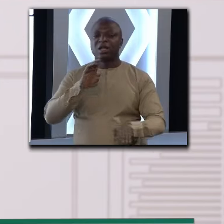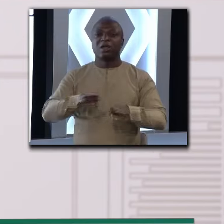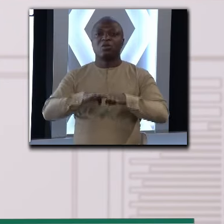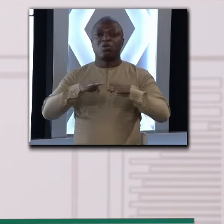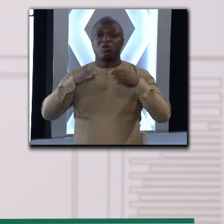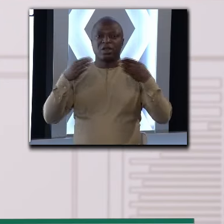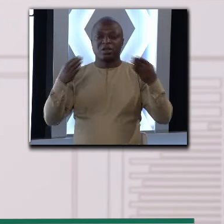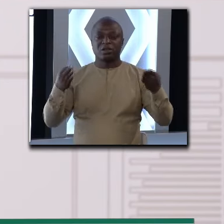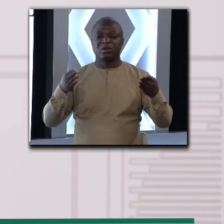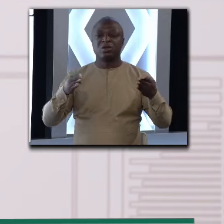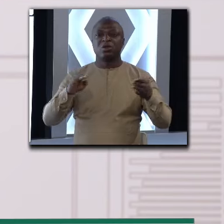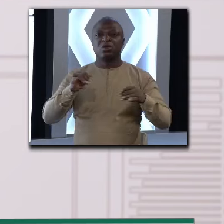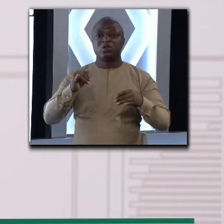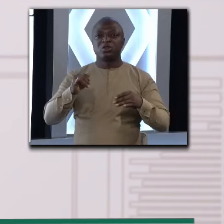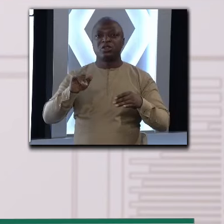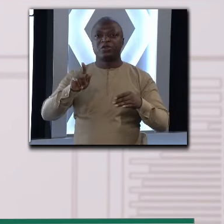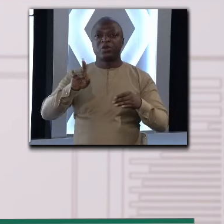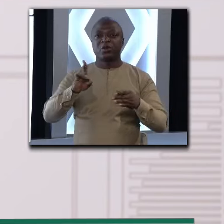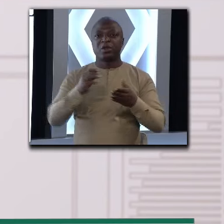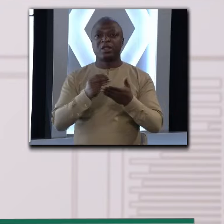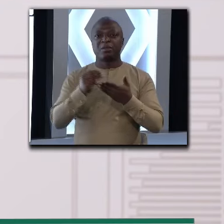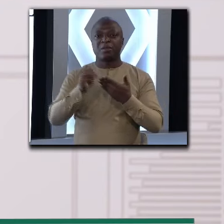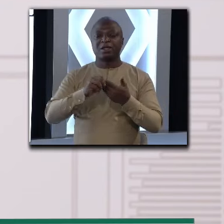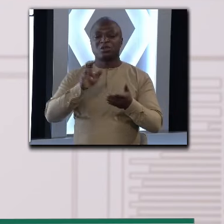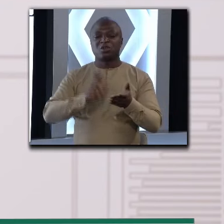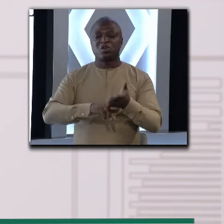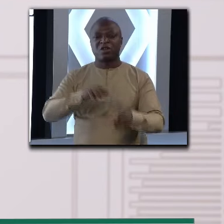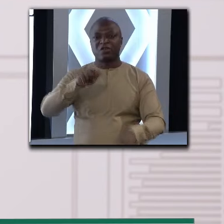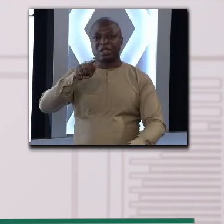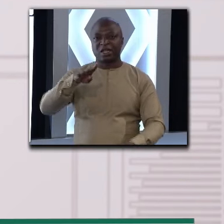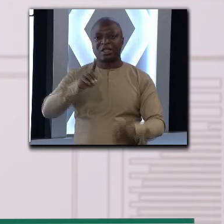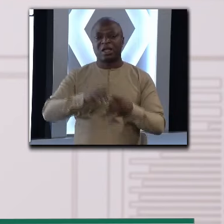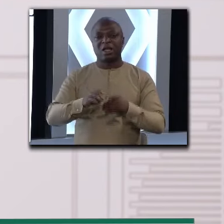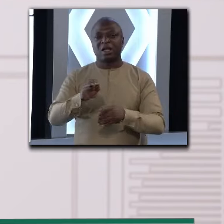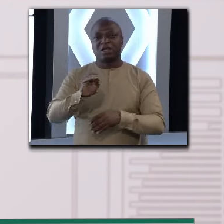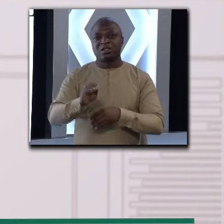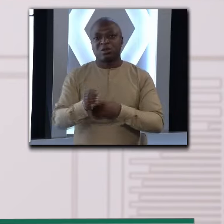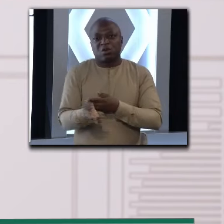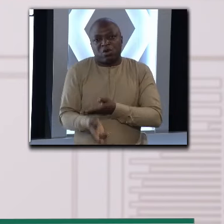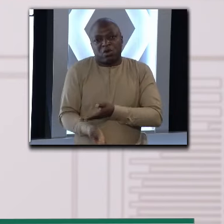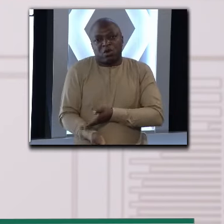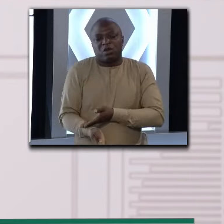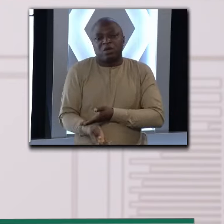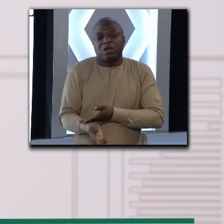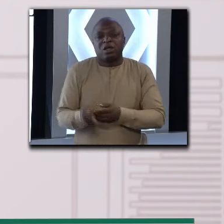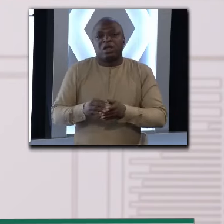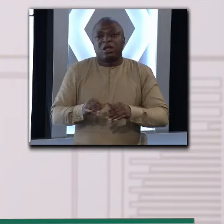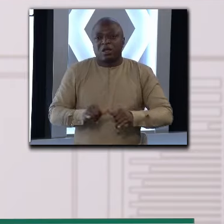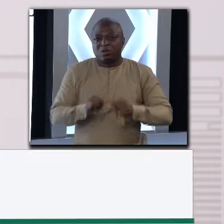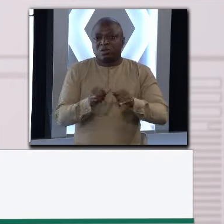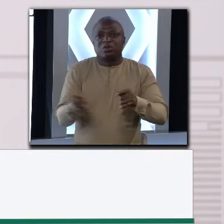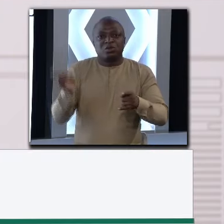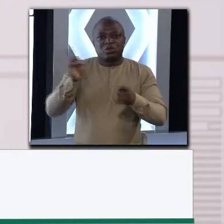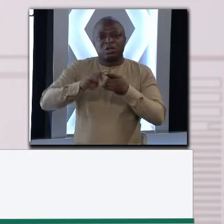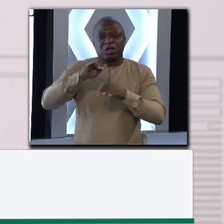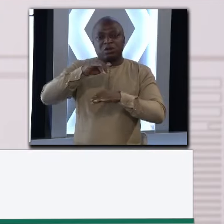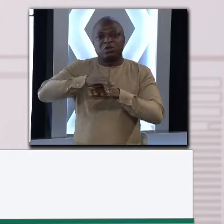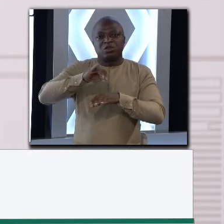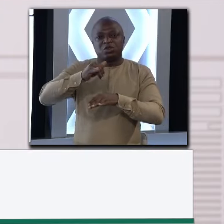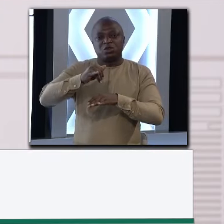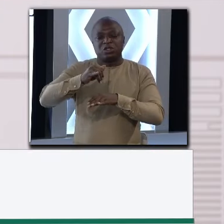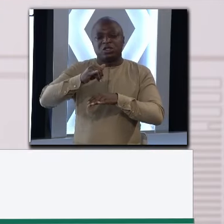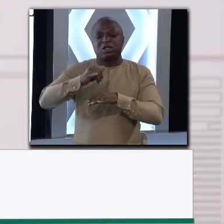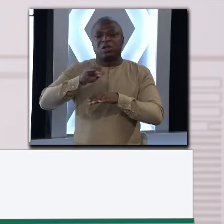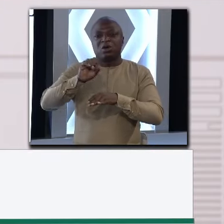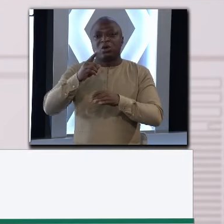ouverte le jeudi 28 mars 2024 à 0h. Elle prend fin le jeudi